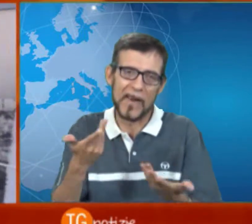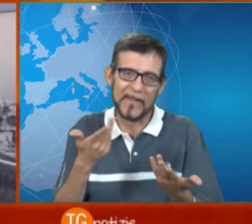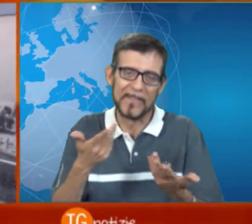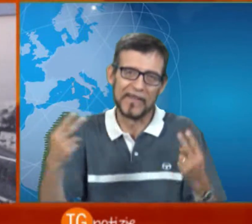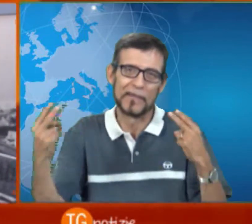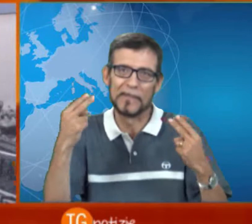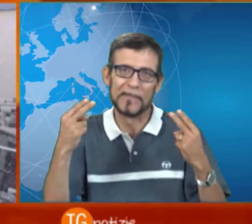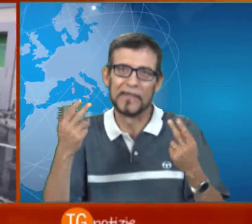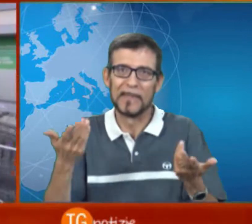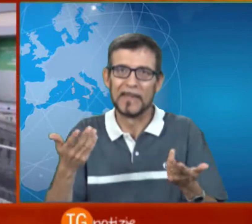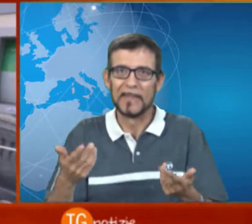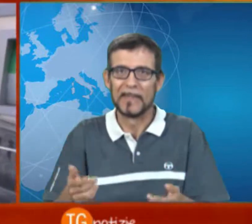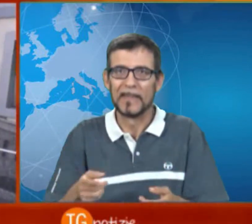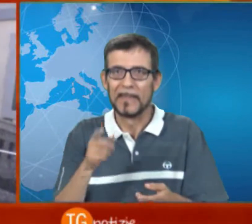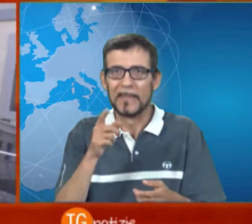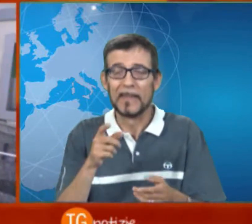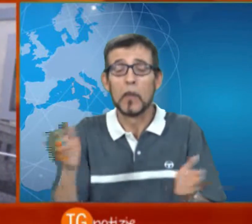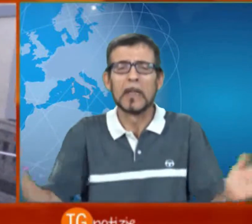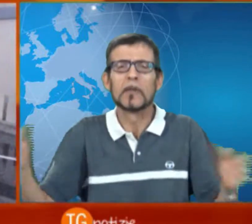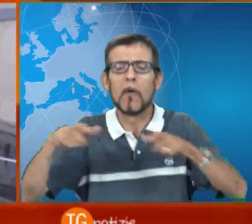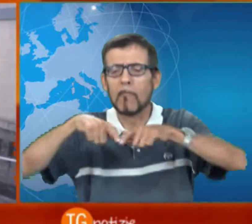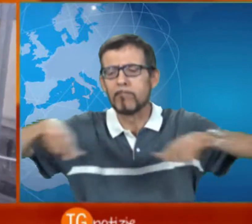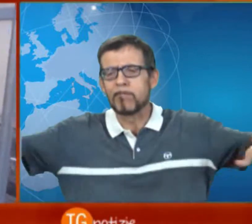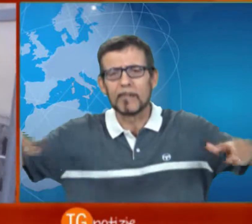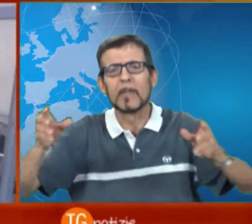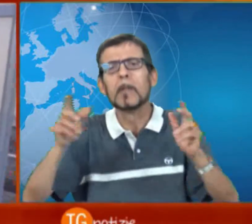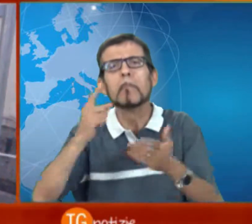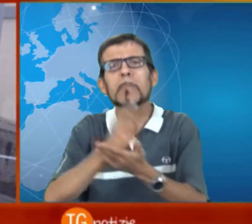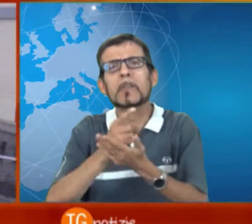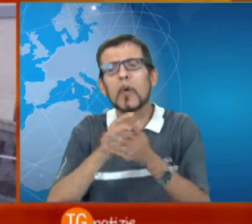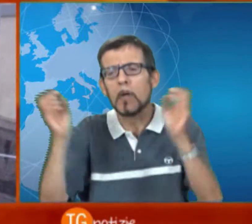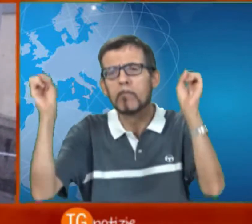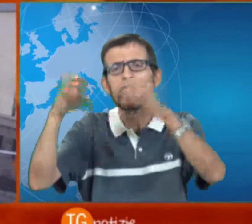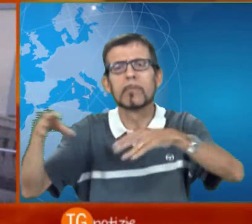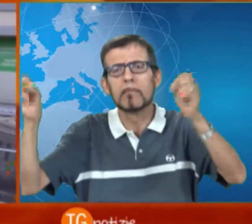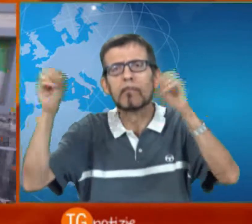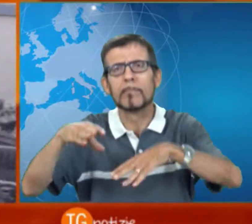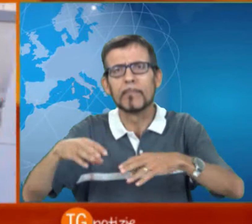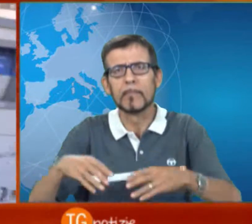che è di fatto una sorta di container dove bisogna mettere per l'appunto